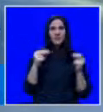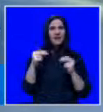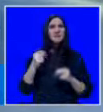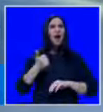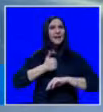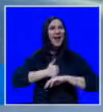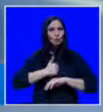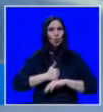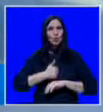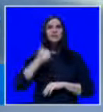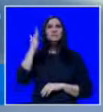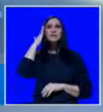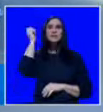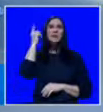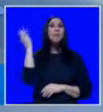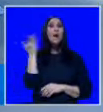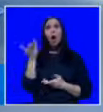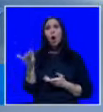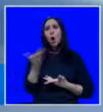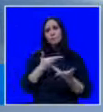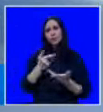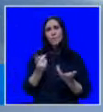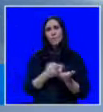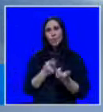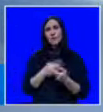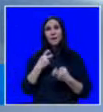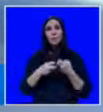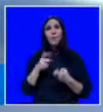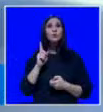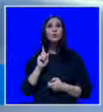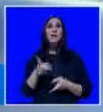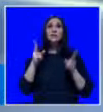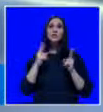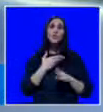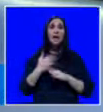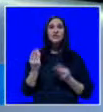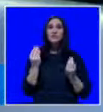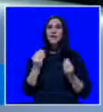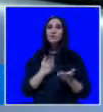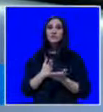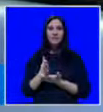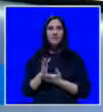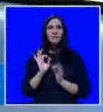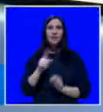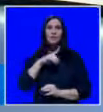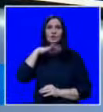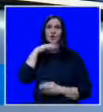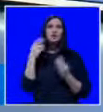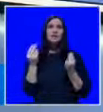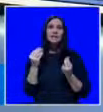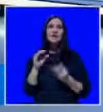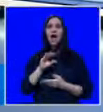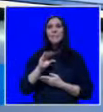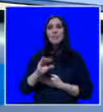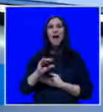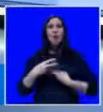с министър-председателя бяха обсъждани поредица от проблеми, които трябва да се решат, най-вече с финансови средства. Такива са недостига на средства за